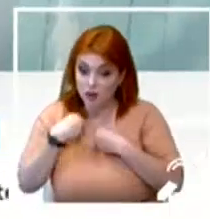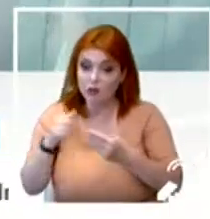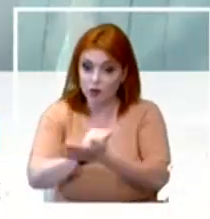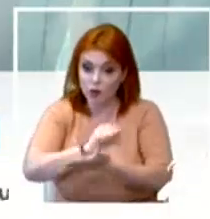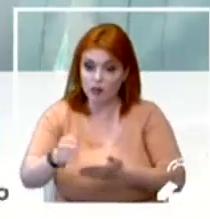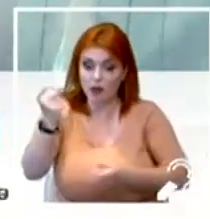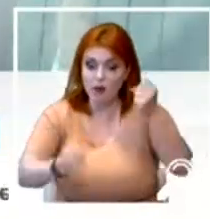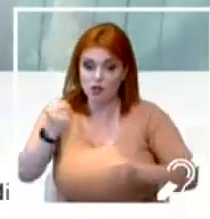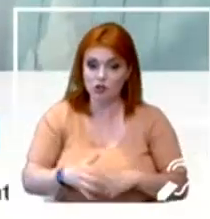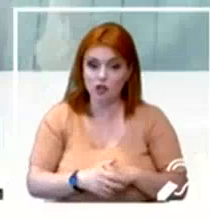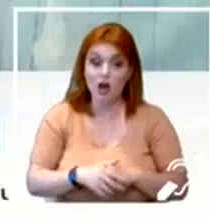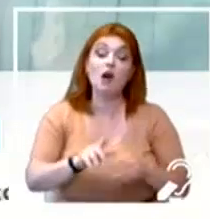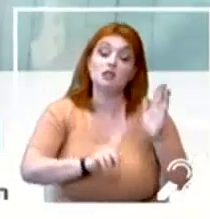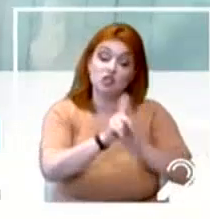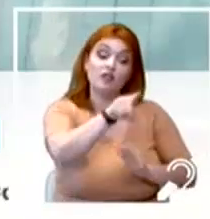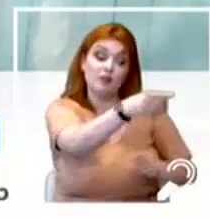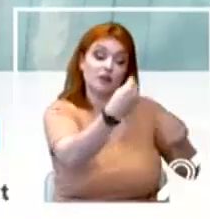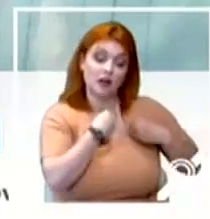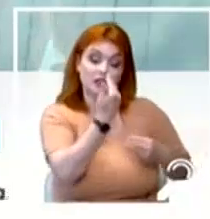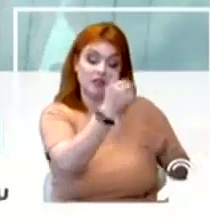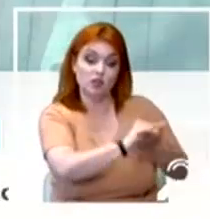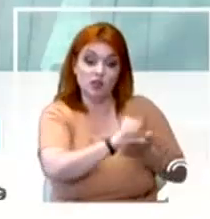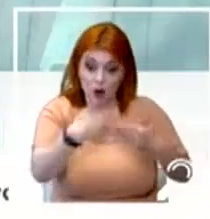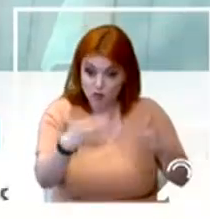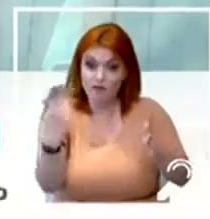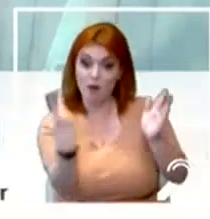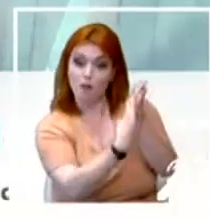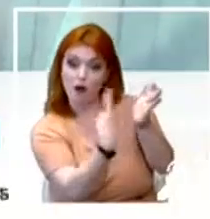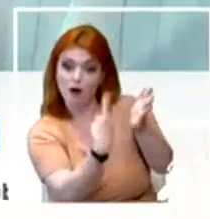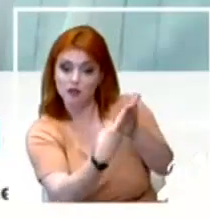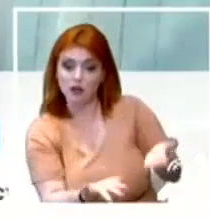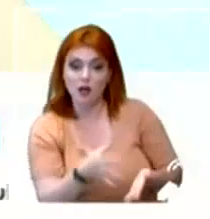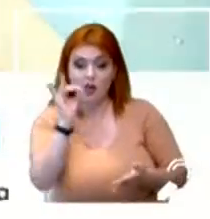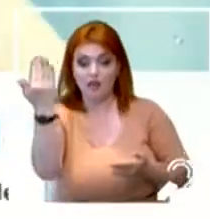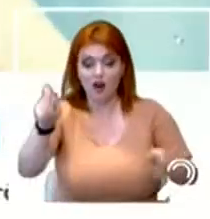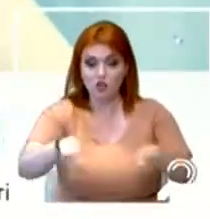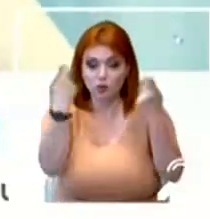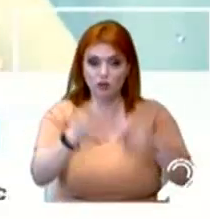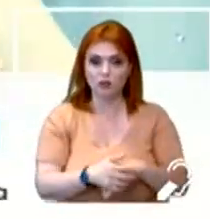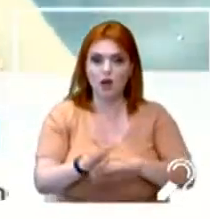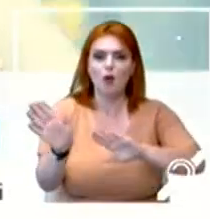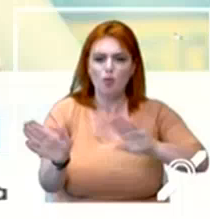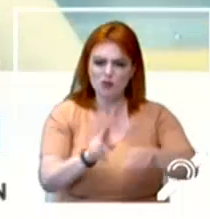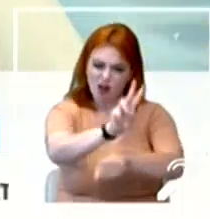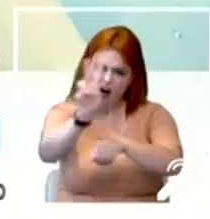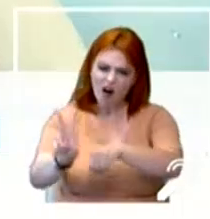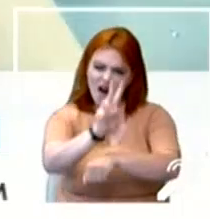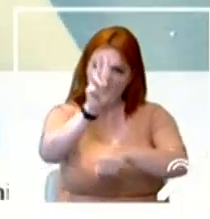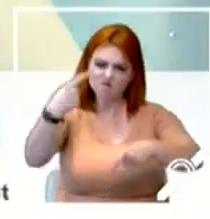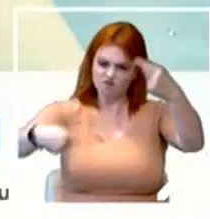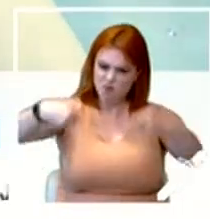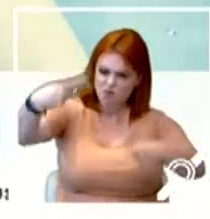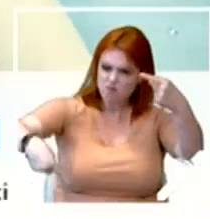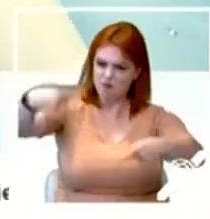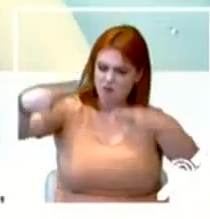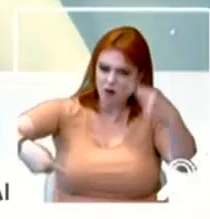предоставьте мне, пожалуйста, документы. Сначала вы должны мне предоставить. Я вам предоставил документы и нарушение. Nici după două ore de negocieri cu oamenii